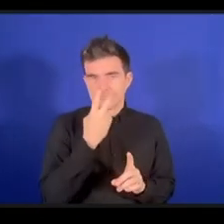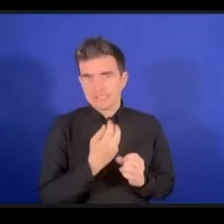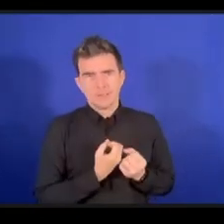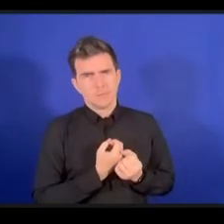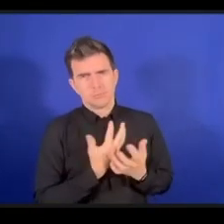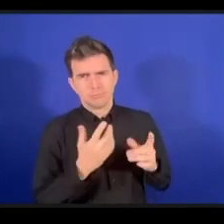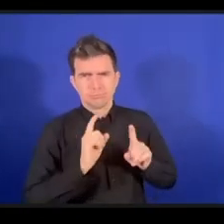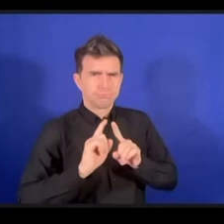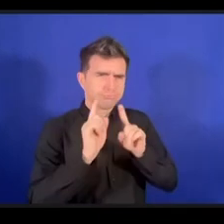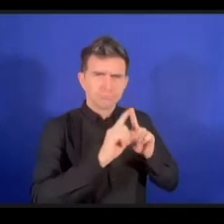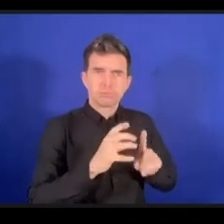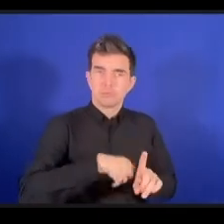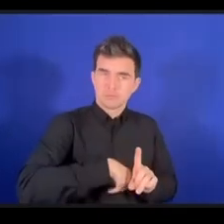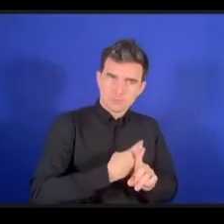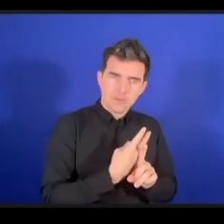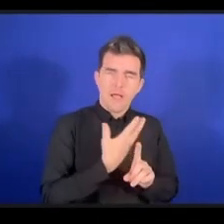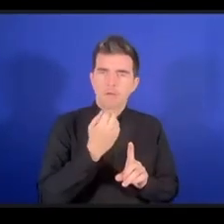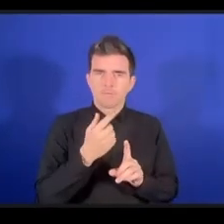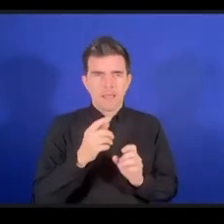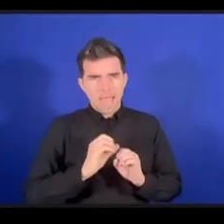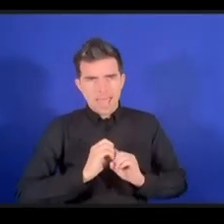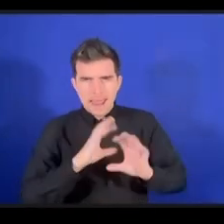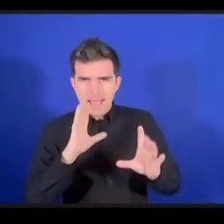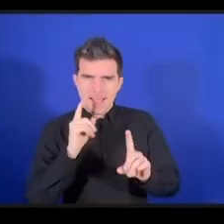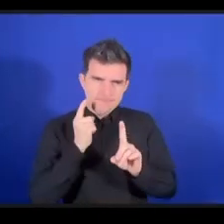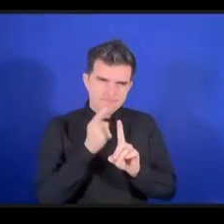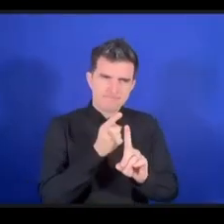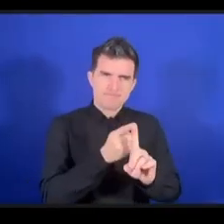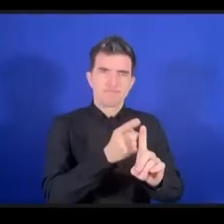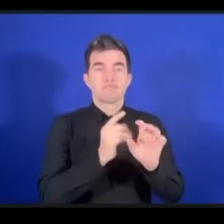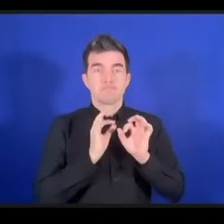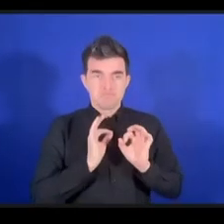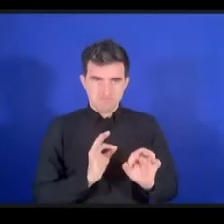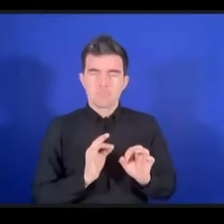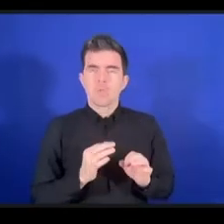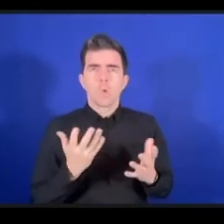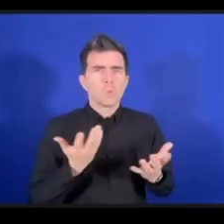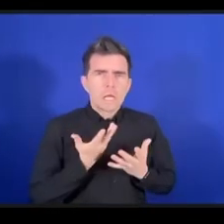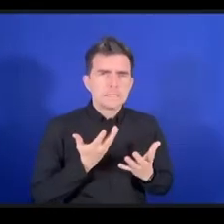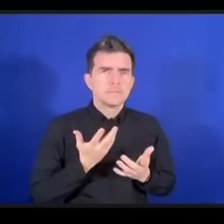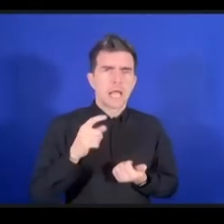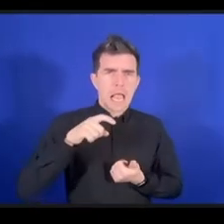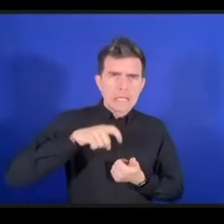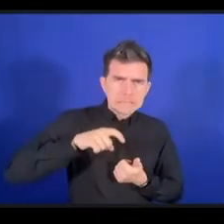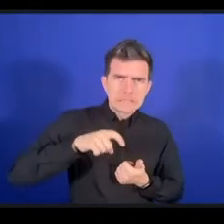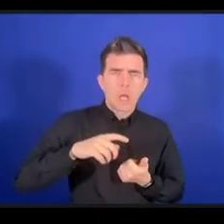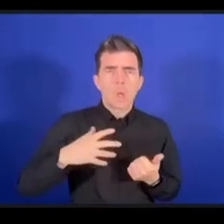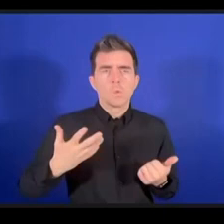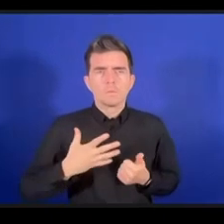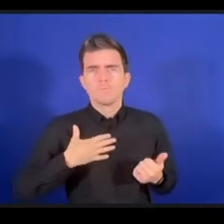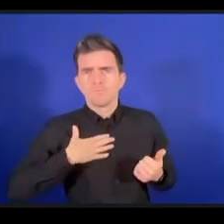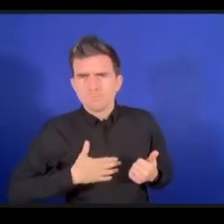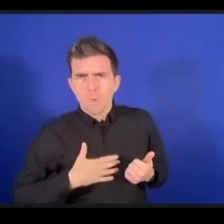标，要求我们要去满足残障人士的教育、就业，